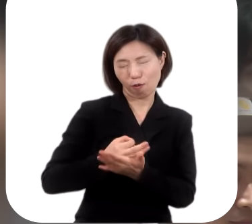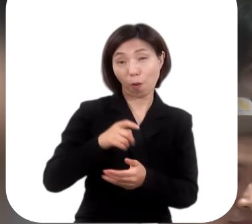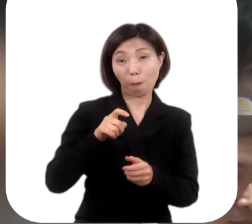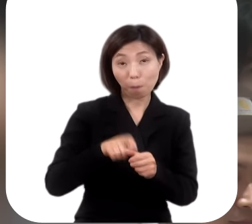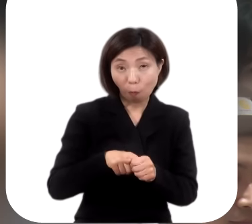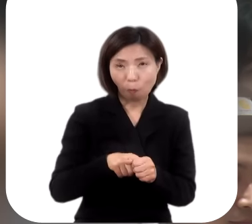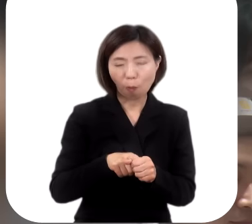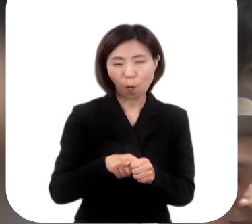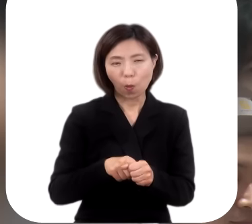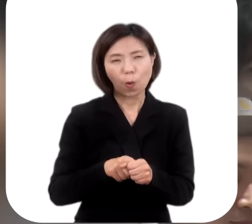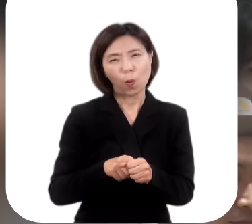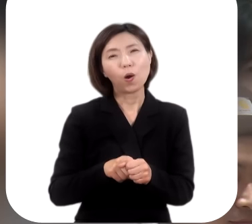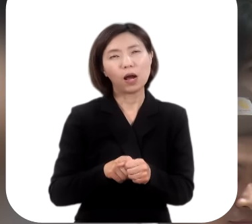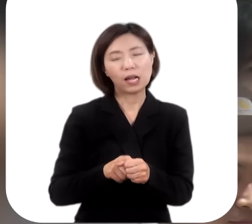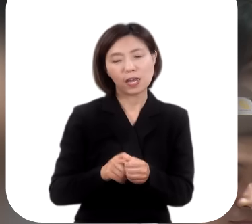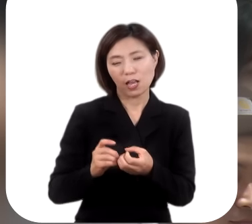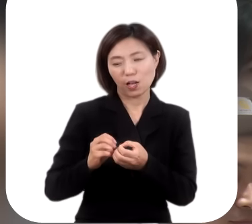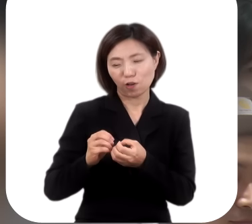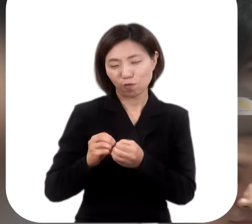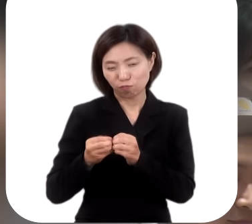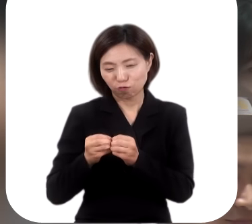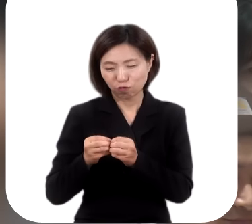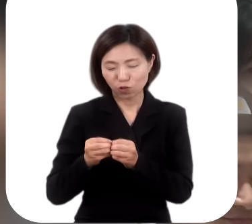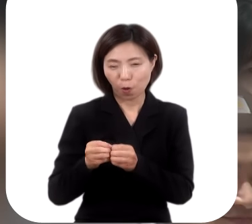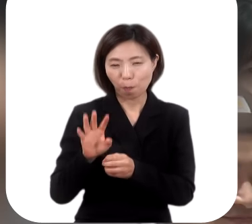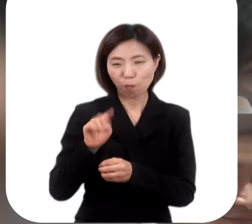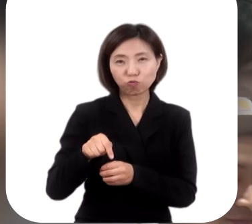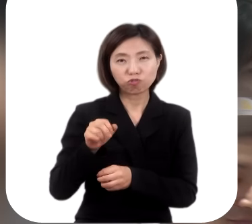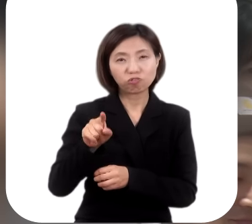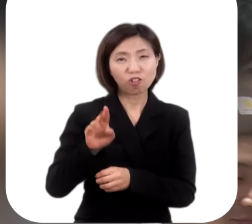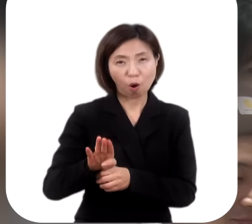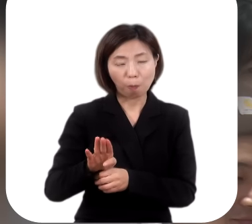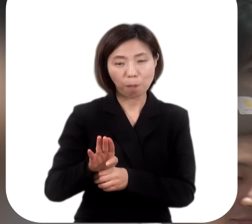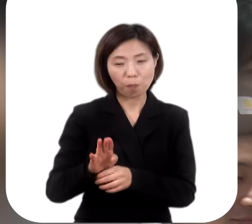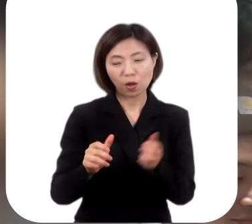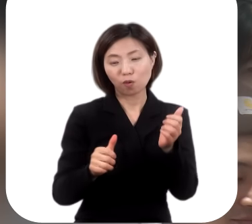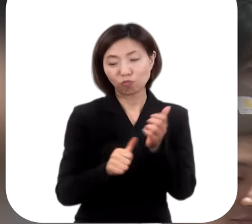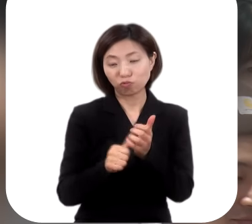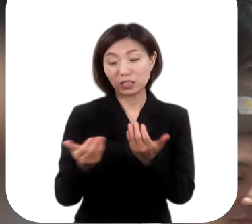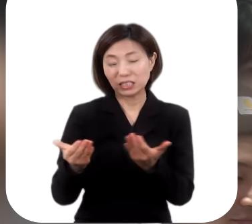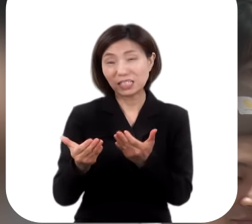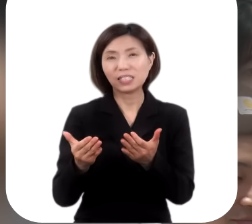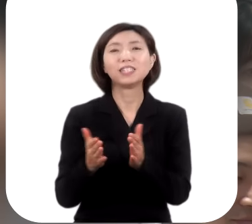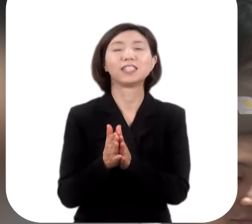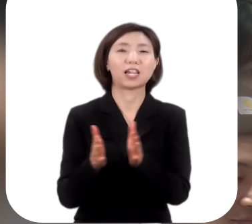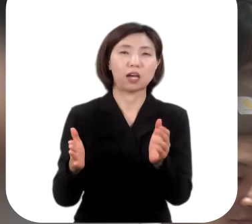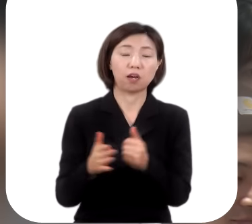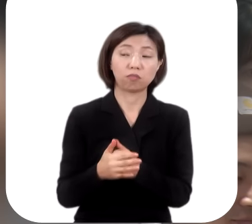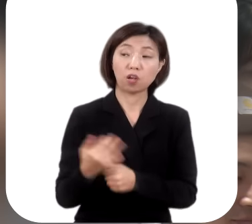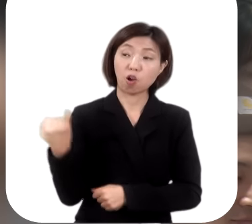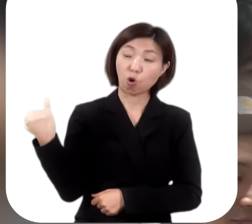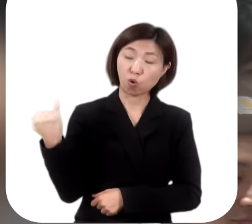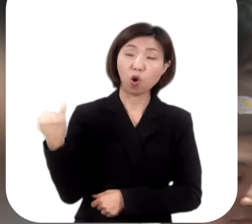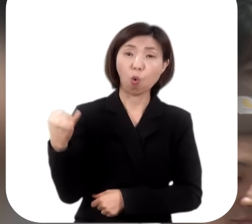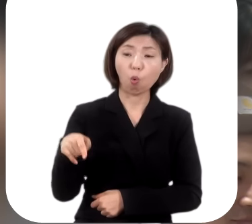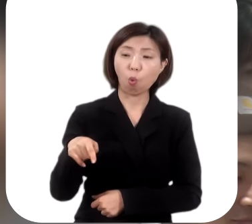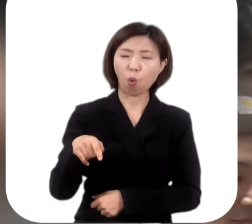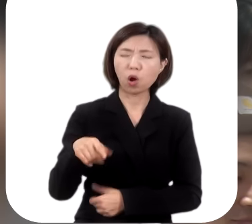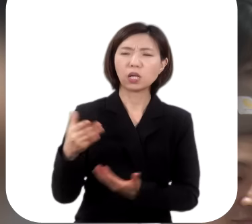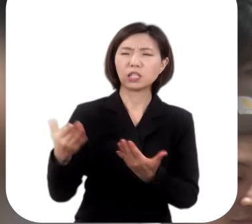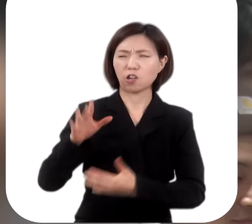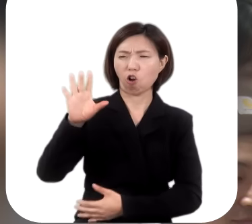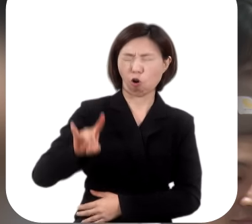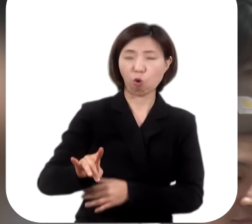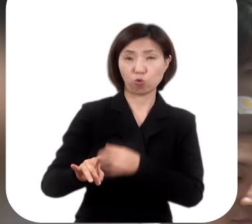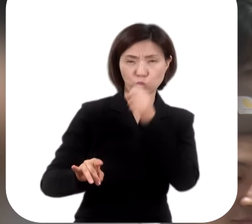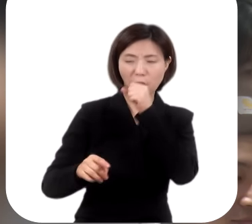더 벌어보려고 이제 부업 같은 부업을 시작을 했습니다. 시작을 하다가 그 언니가 이제 나는 이게 너무